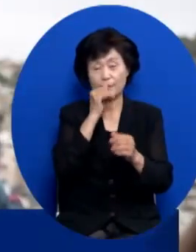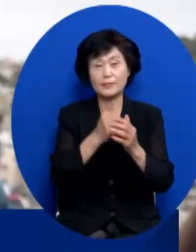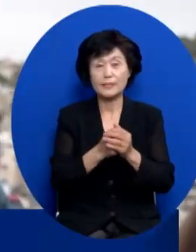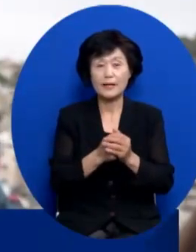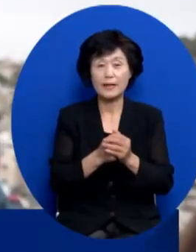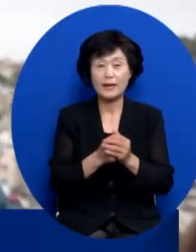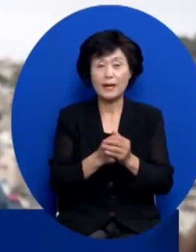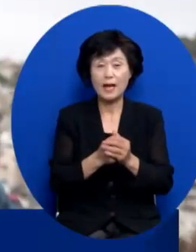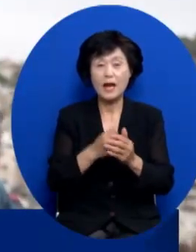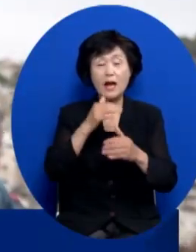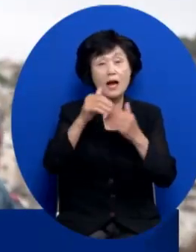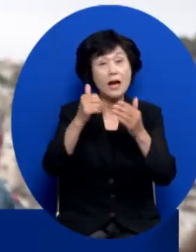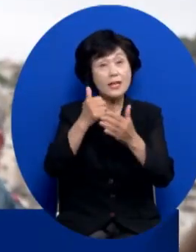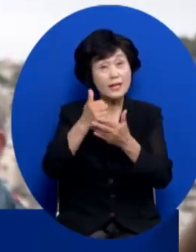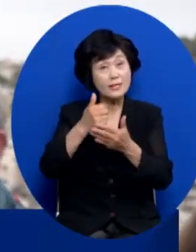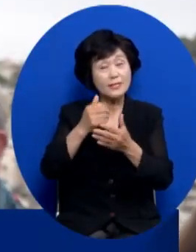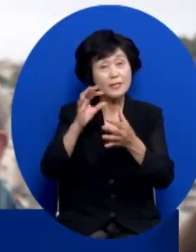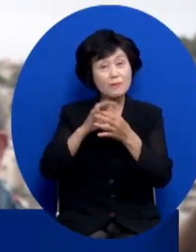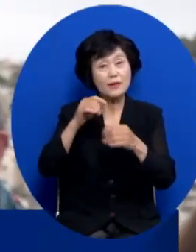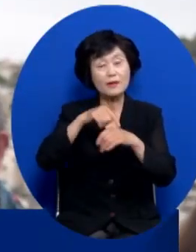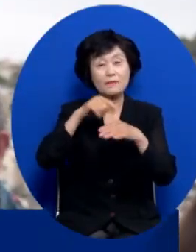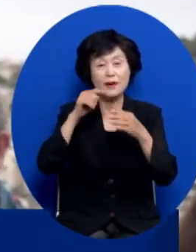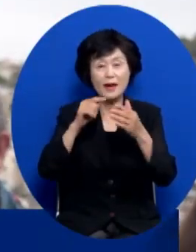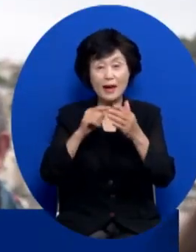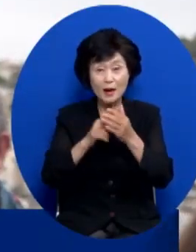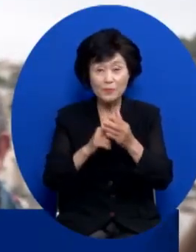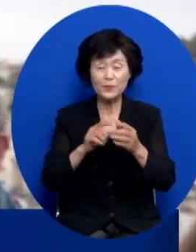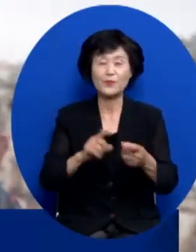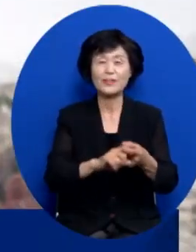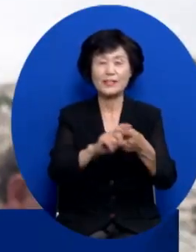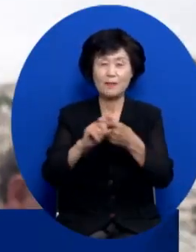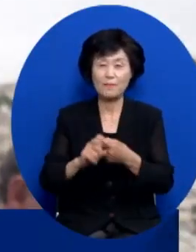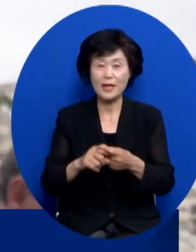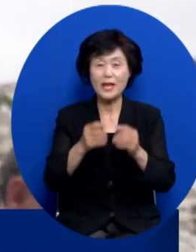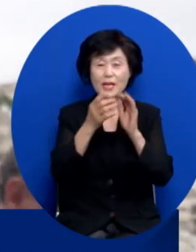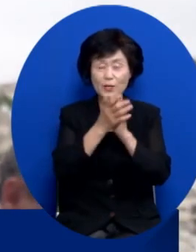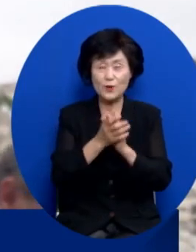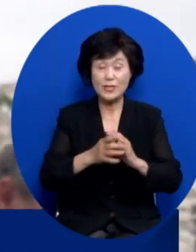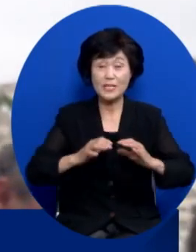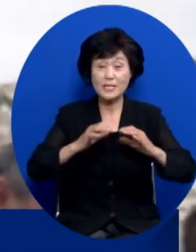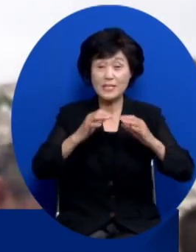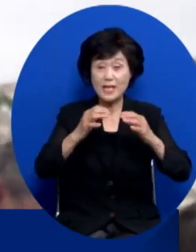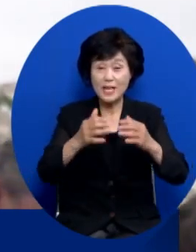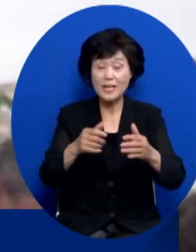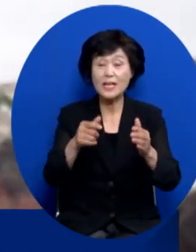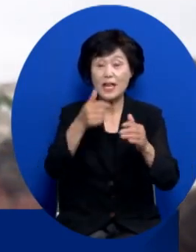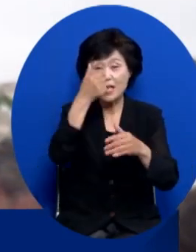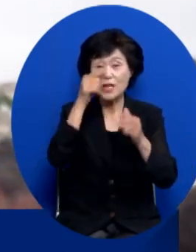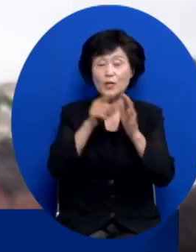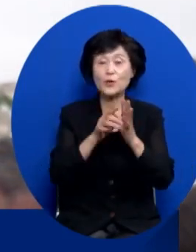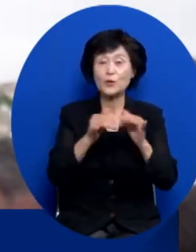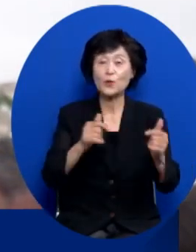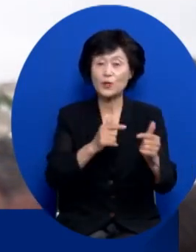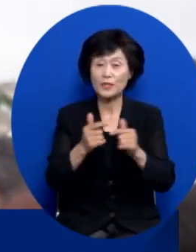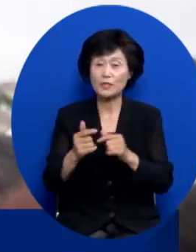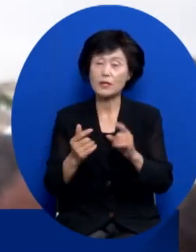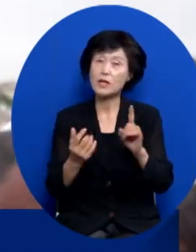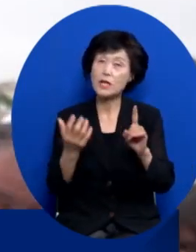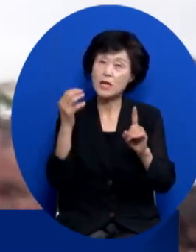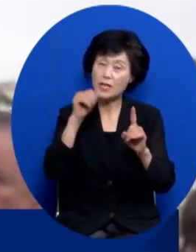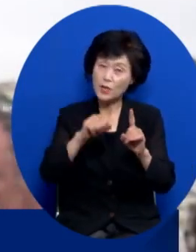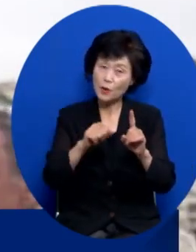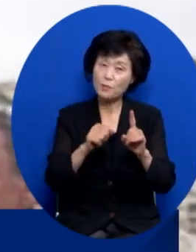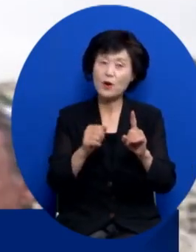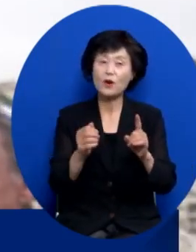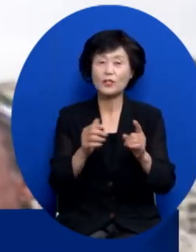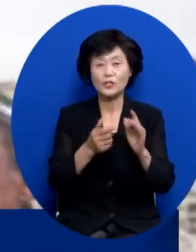about 100 million people around the world in united prayer. We gathered with internationals, Arabs and Jews from all over the